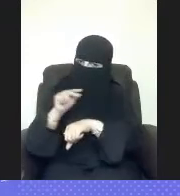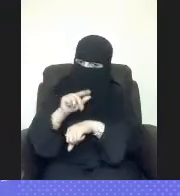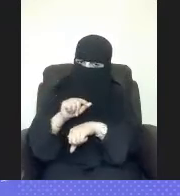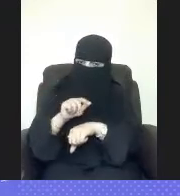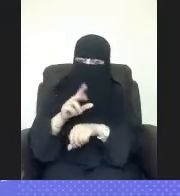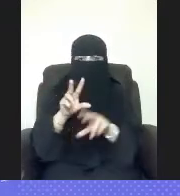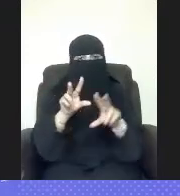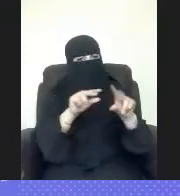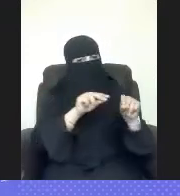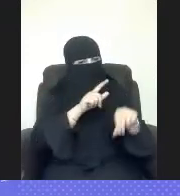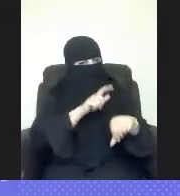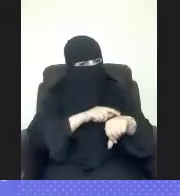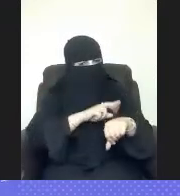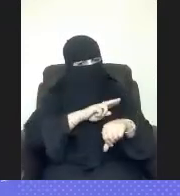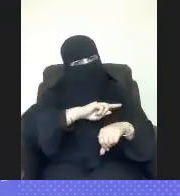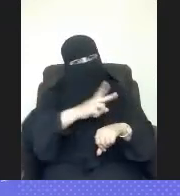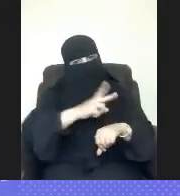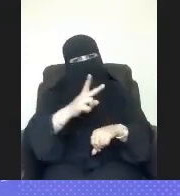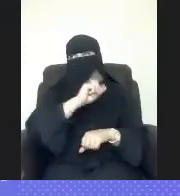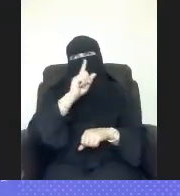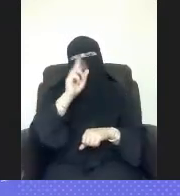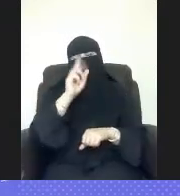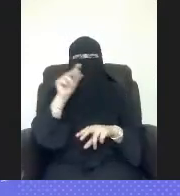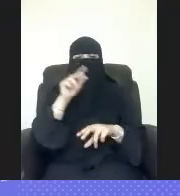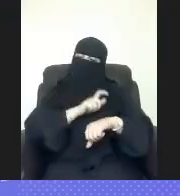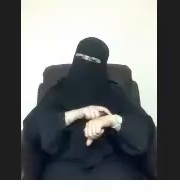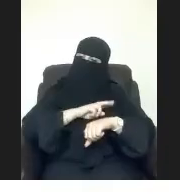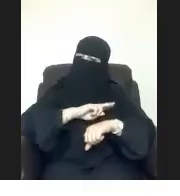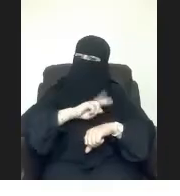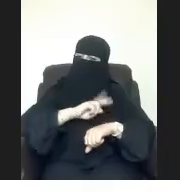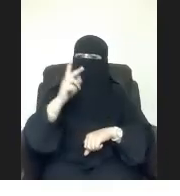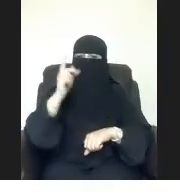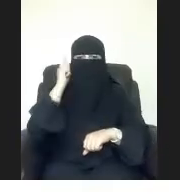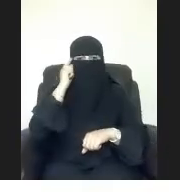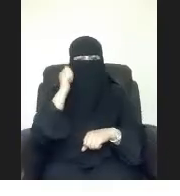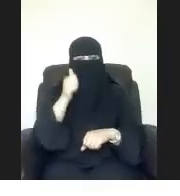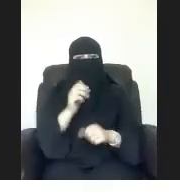تزامني synchronous و asynchronous غير تزامني.